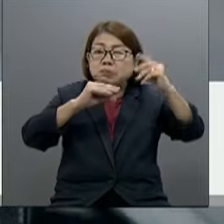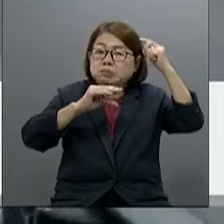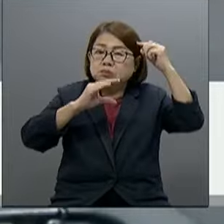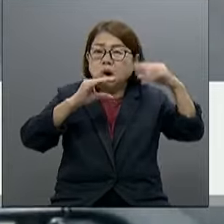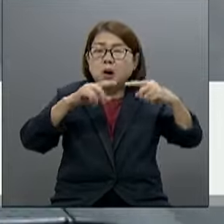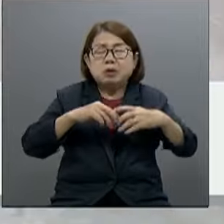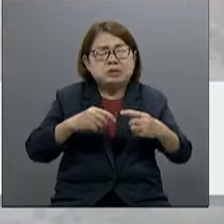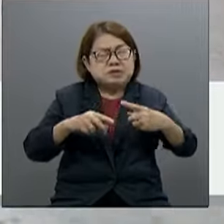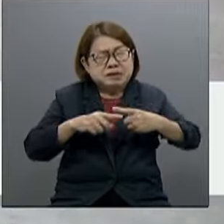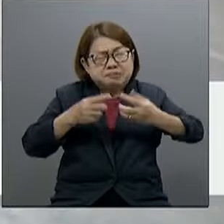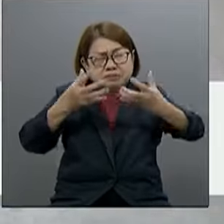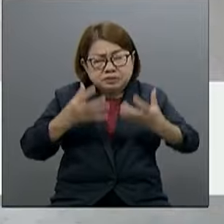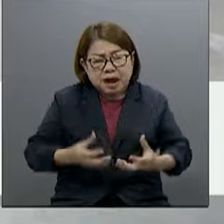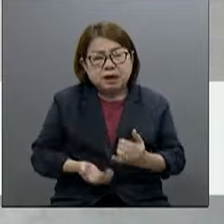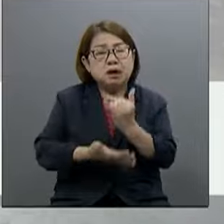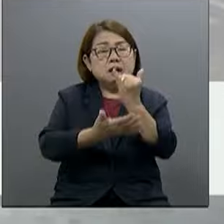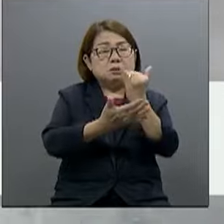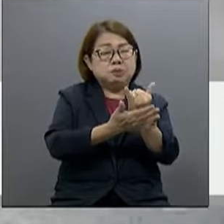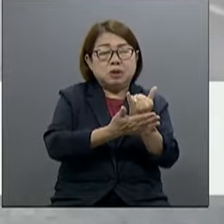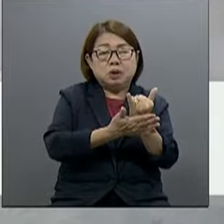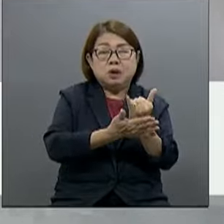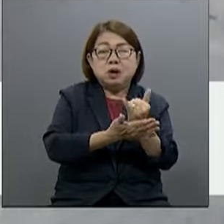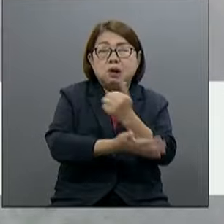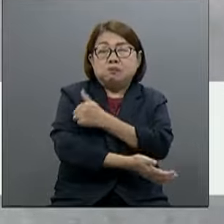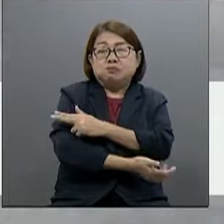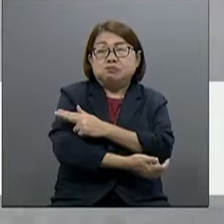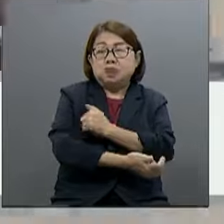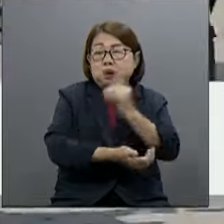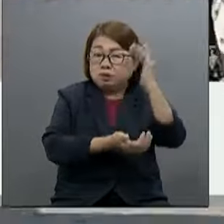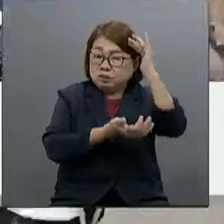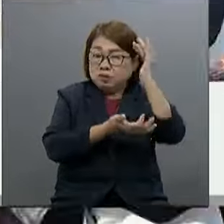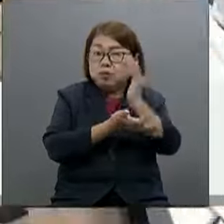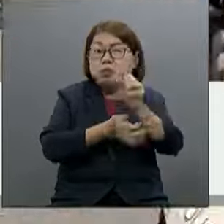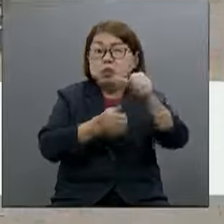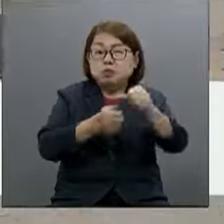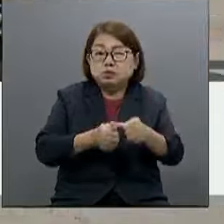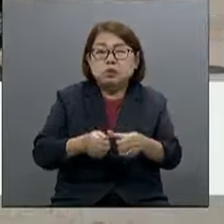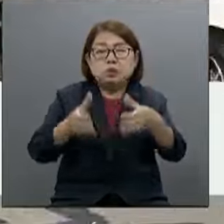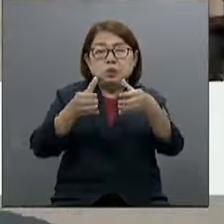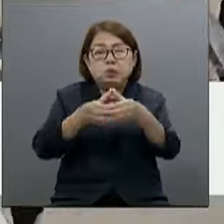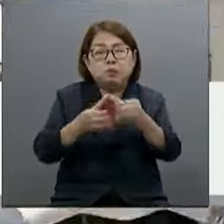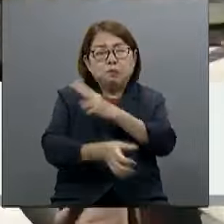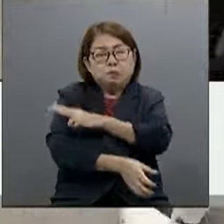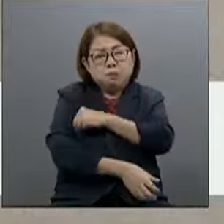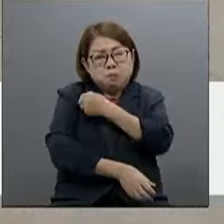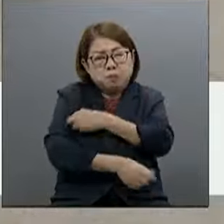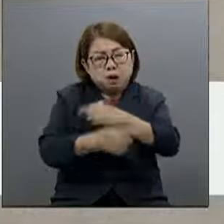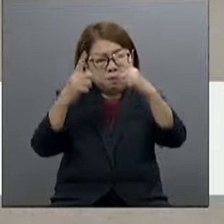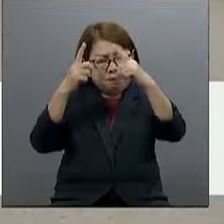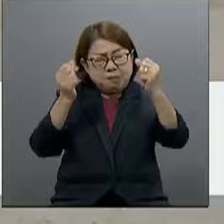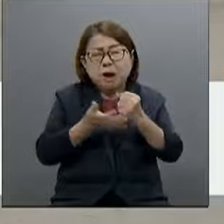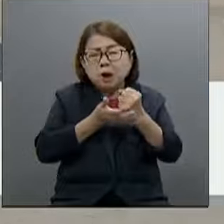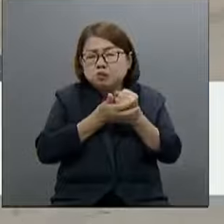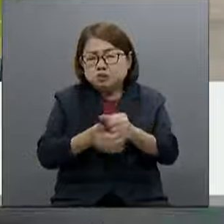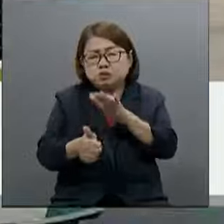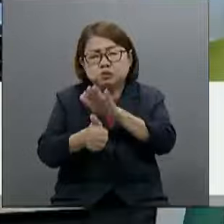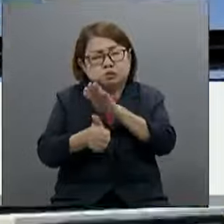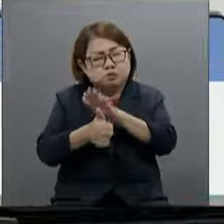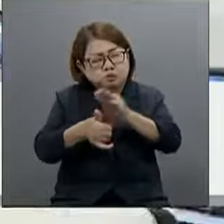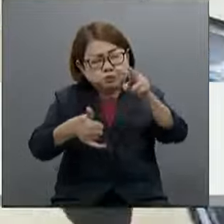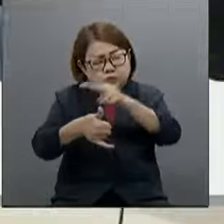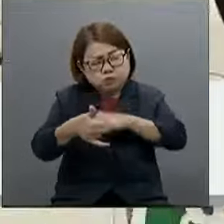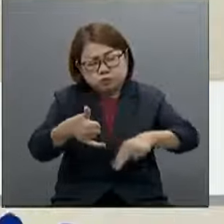ที่เข้ารับการรักษาที่โรงพยาบาลตำรวจทีมแพทย์และพยาบาลได้รักษาผู้ป่วยอย่างใกล้ชิดในหอผู้ป่วยภาวะวิก